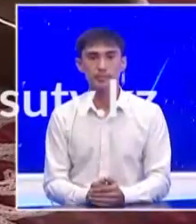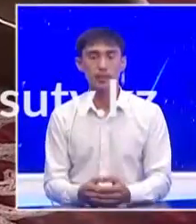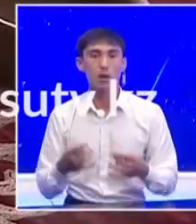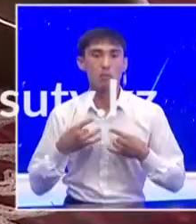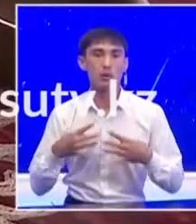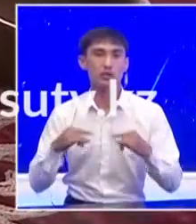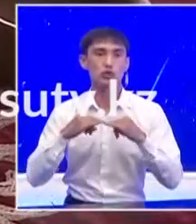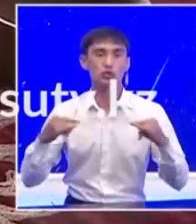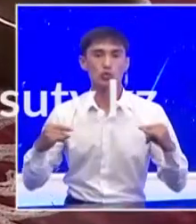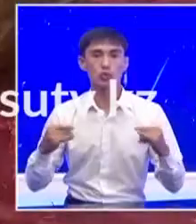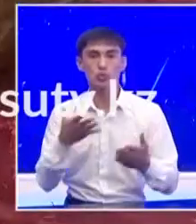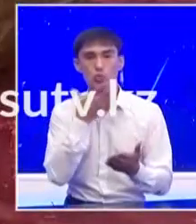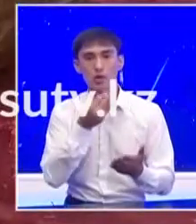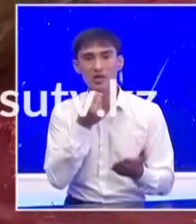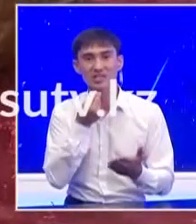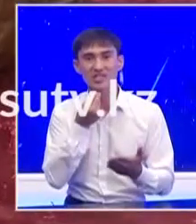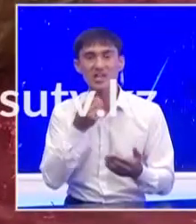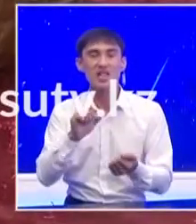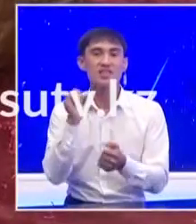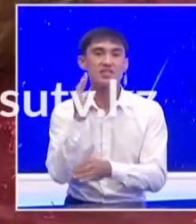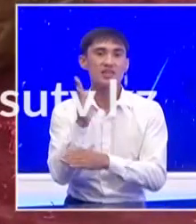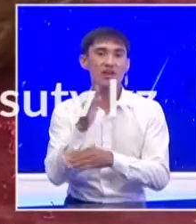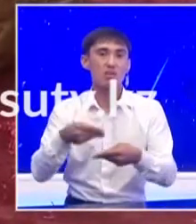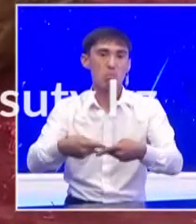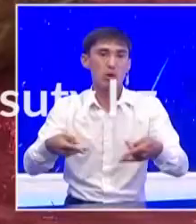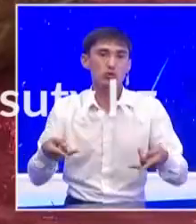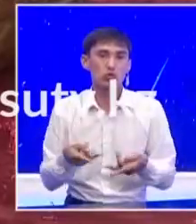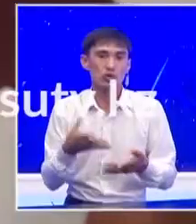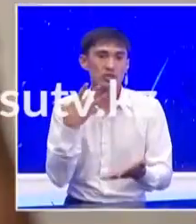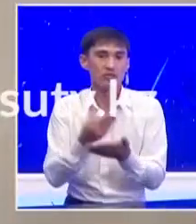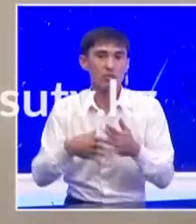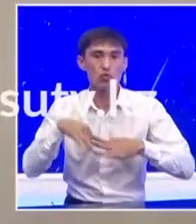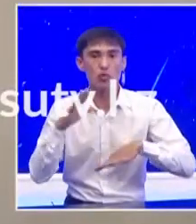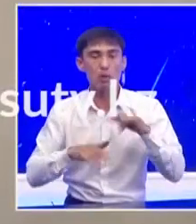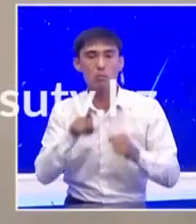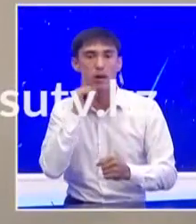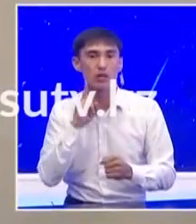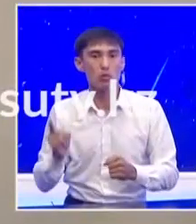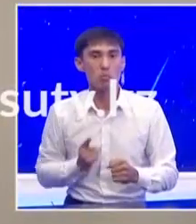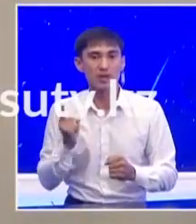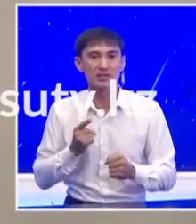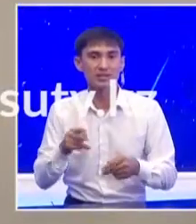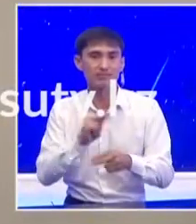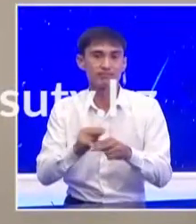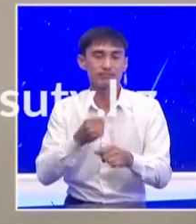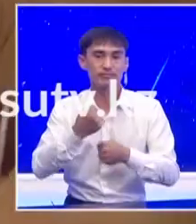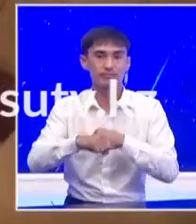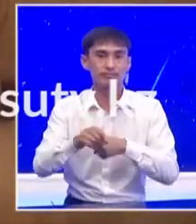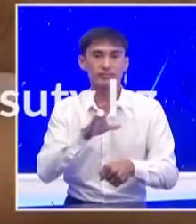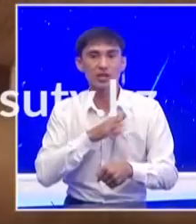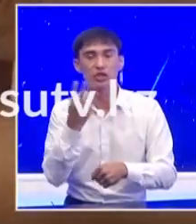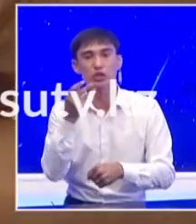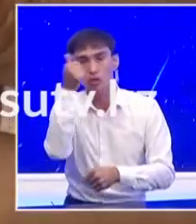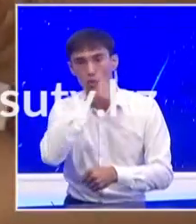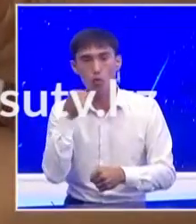Праздничный стол украшен эксклюзивной деревянной посудой. Ее своими руками создал молодой мастер Нургельды Куаныш. Уже 4 года он